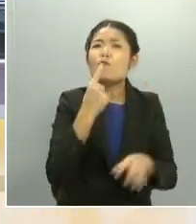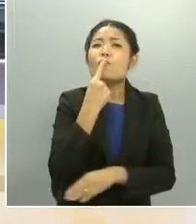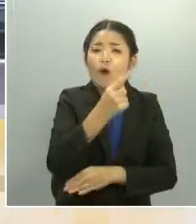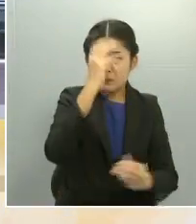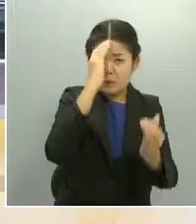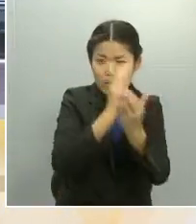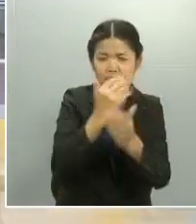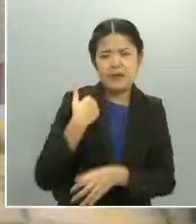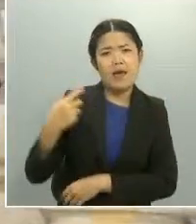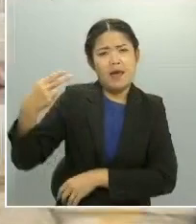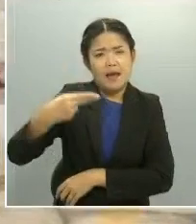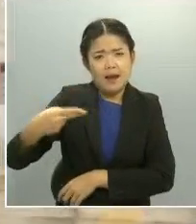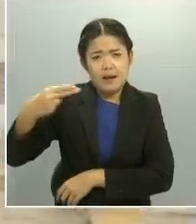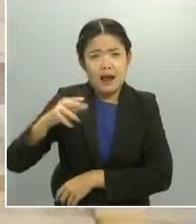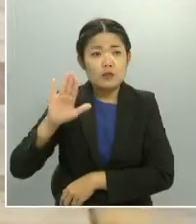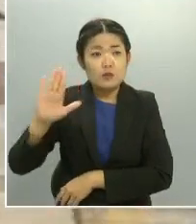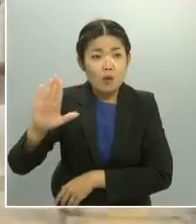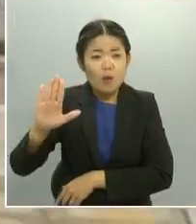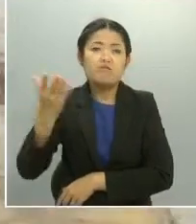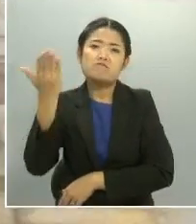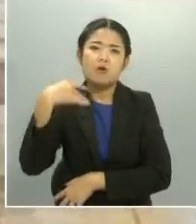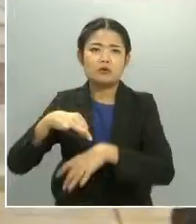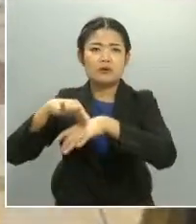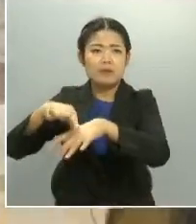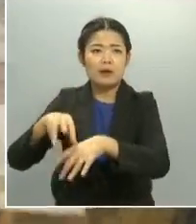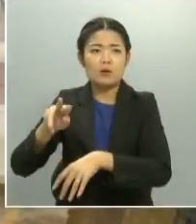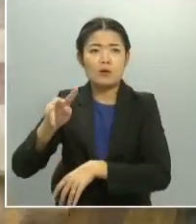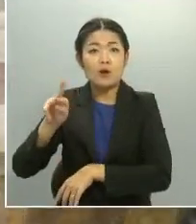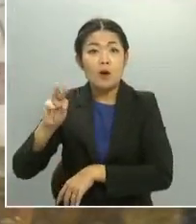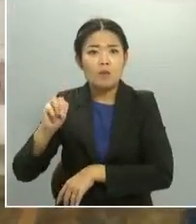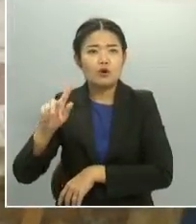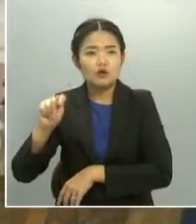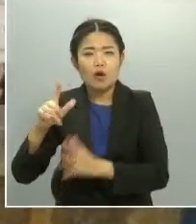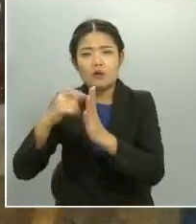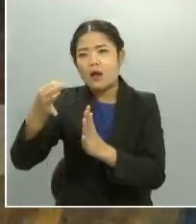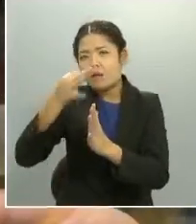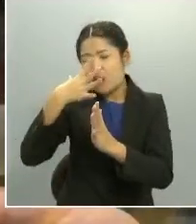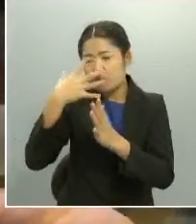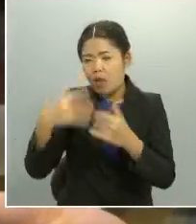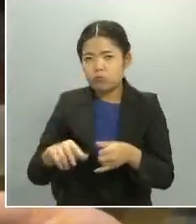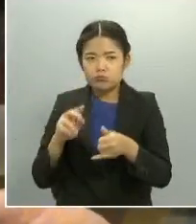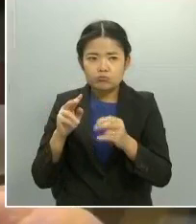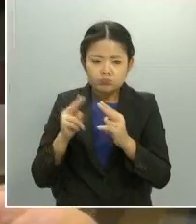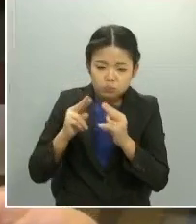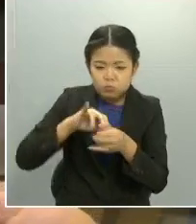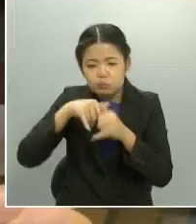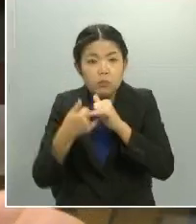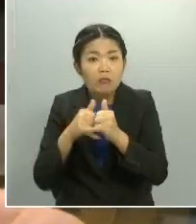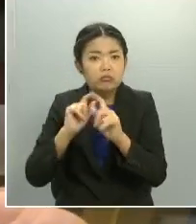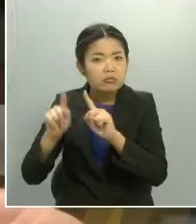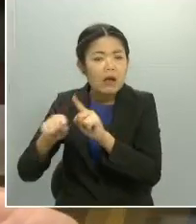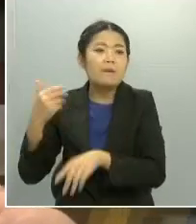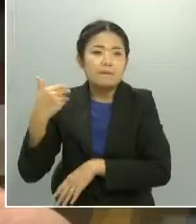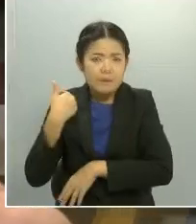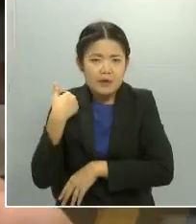ว่าถูกหลานอดีตรัฐมนตรีมอมยาและล่วงละเมิดทางเพศแล้วไปติดตามความ